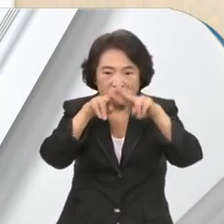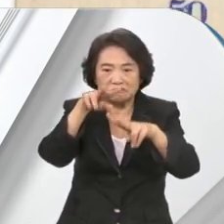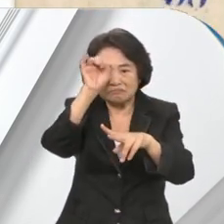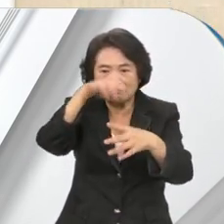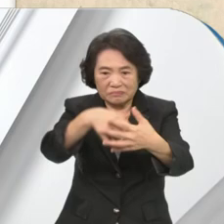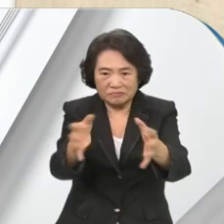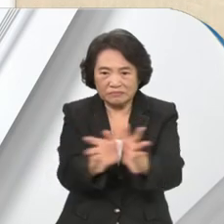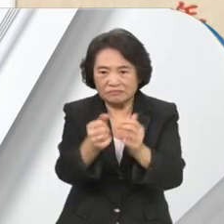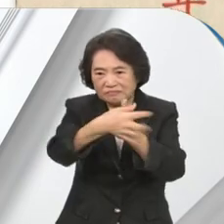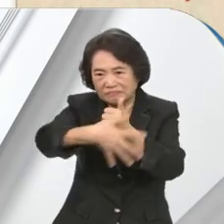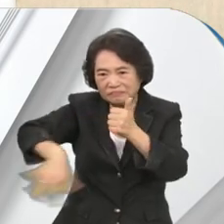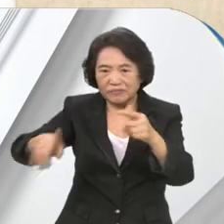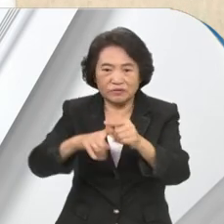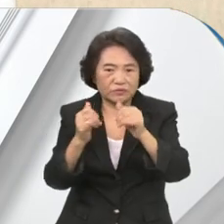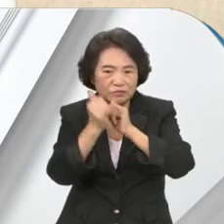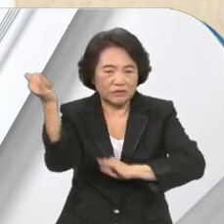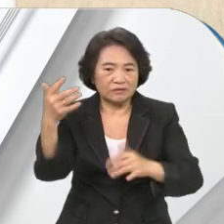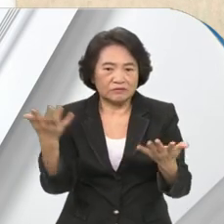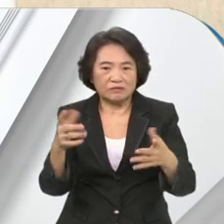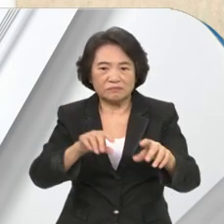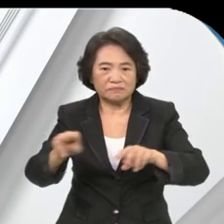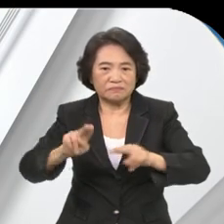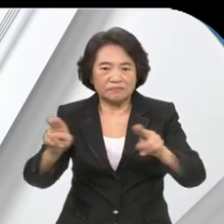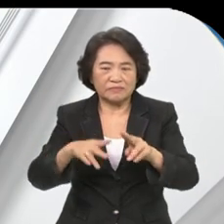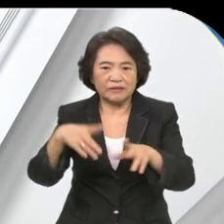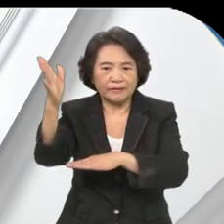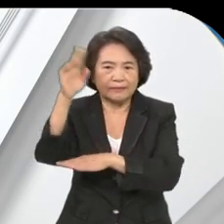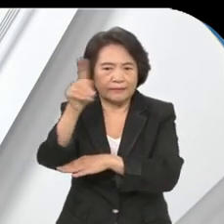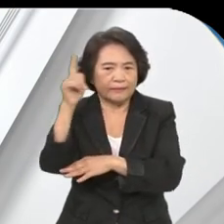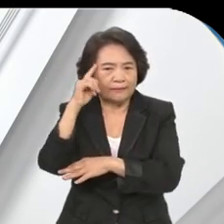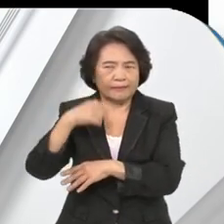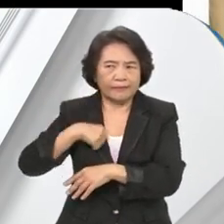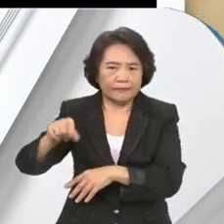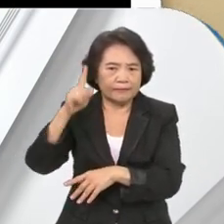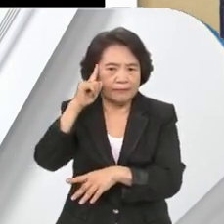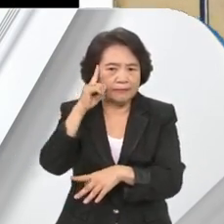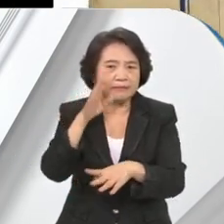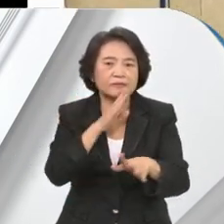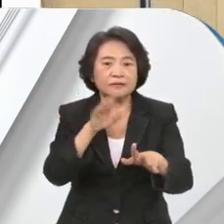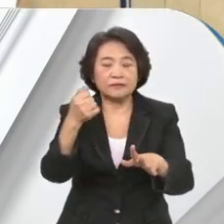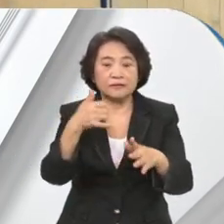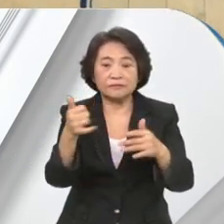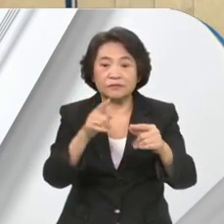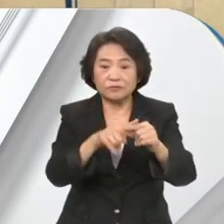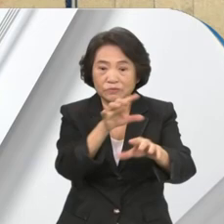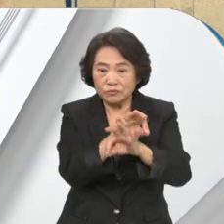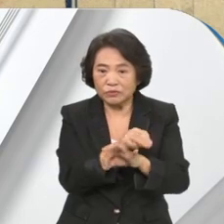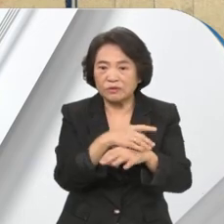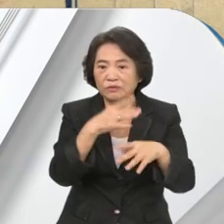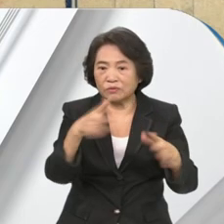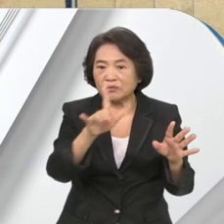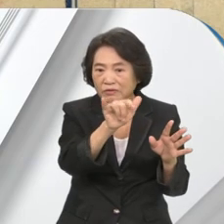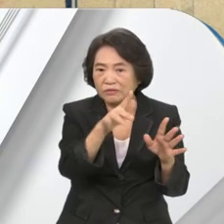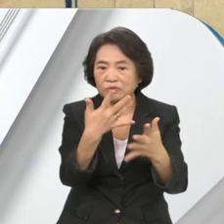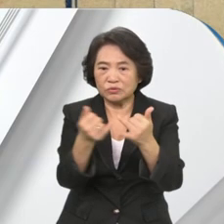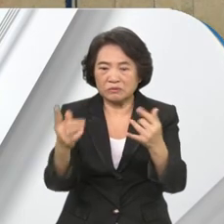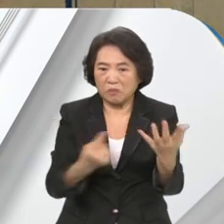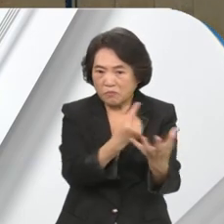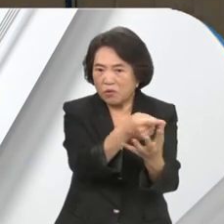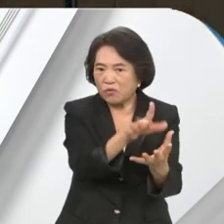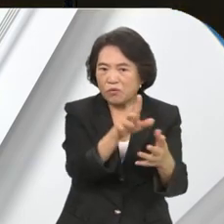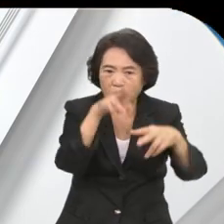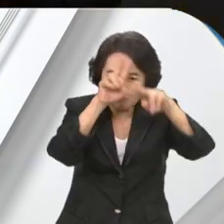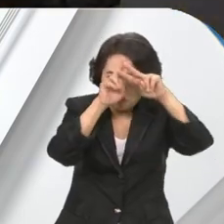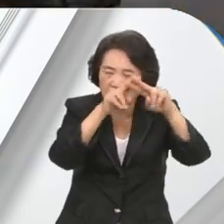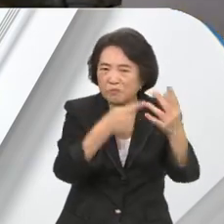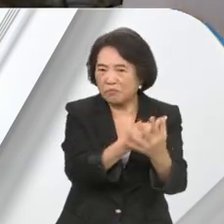支铺运作的重要经验。因为对时局的不满，人民中学也有其他的教职员跟学生诶，都天天加入共